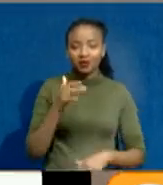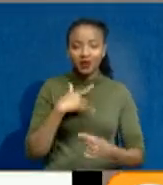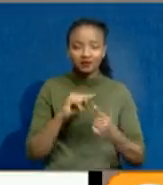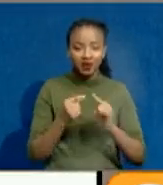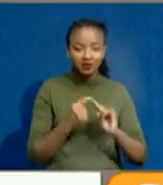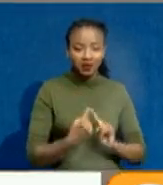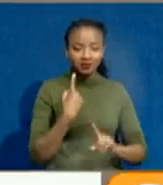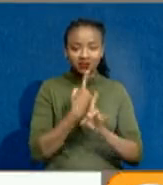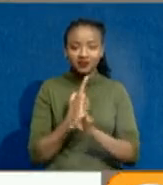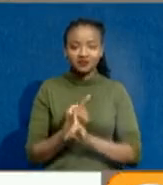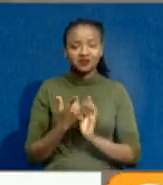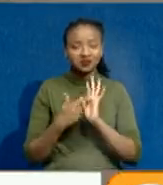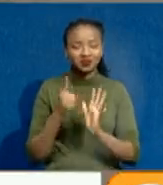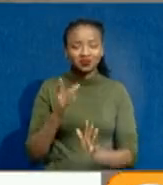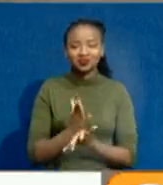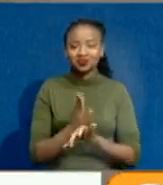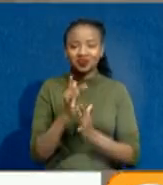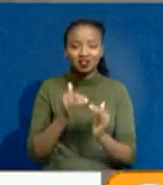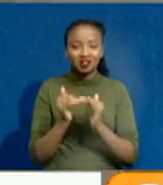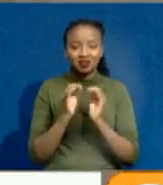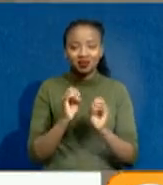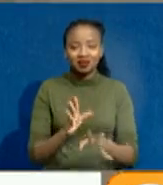na majeraha ya kutendewa unyama.